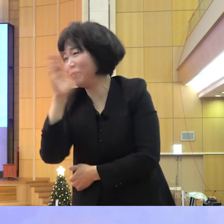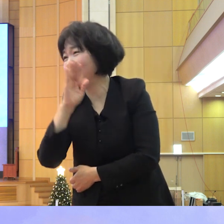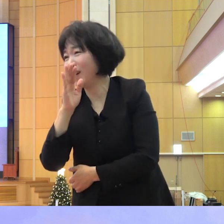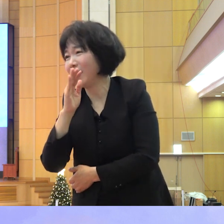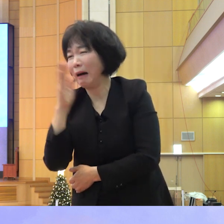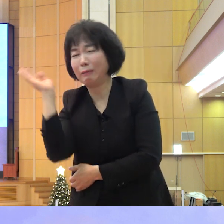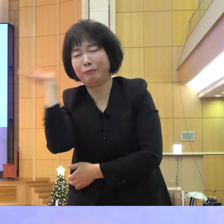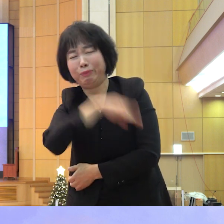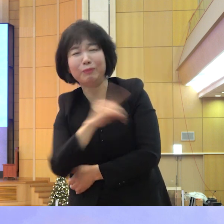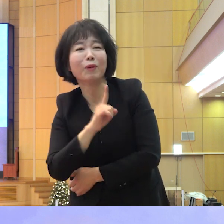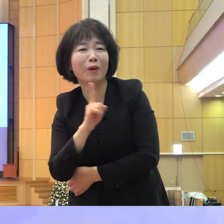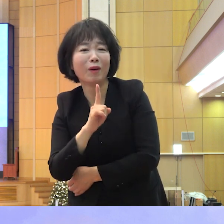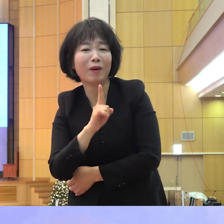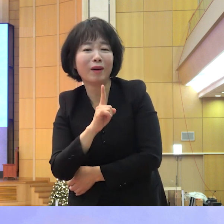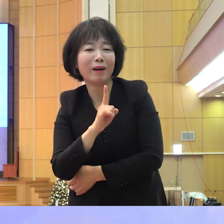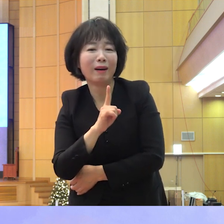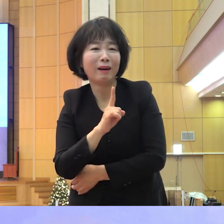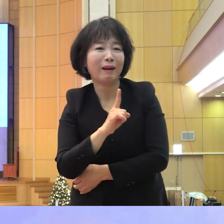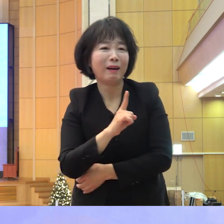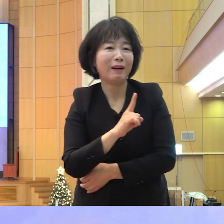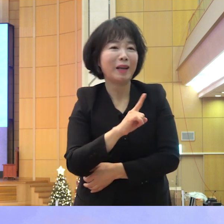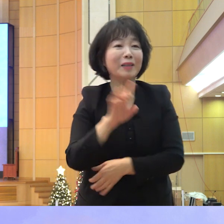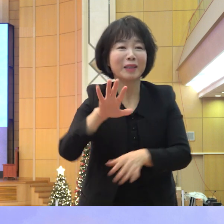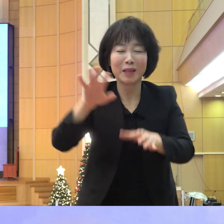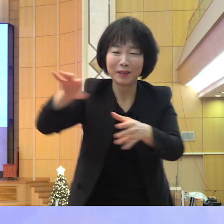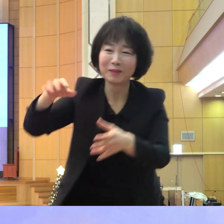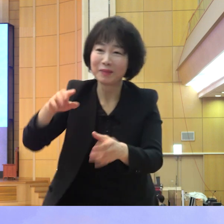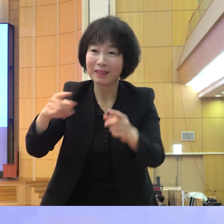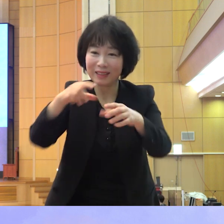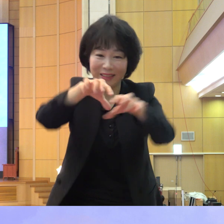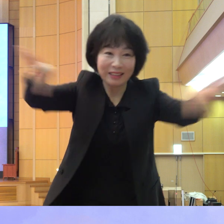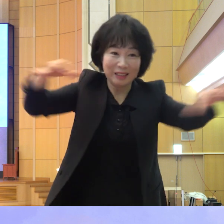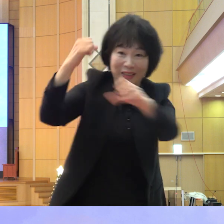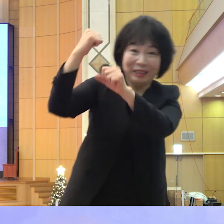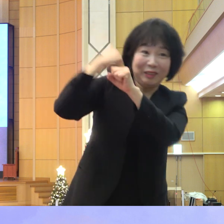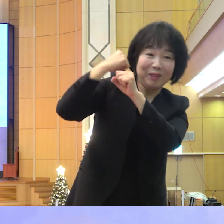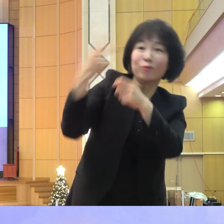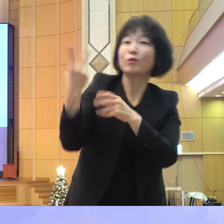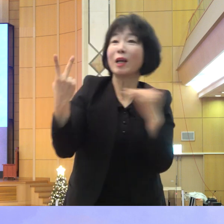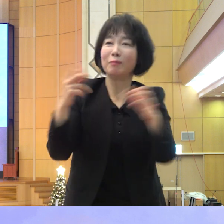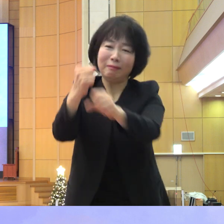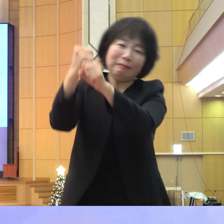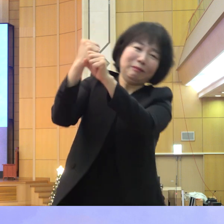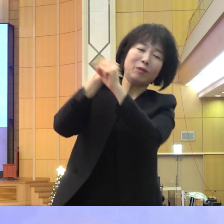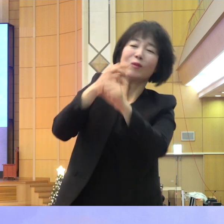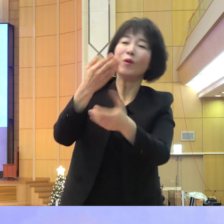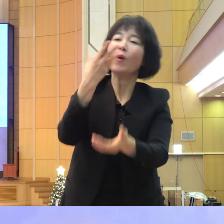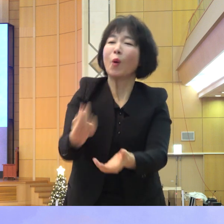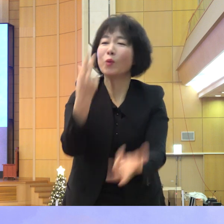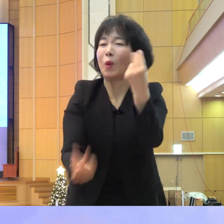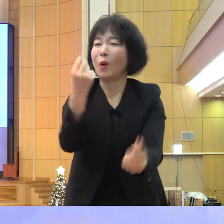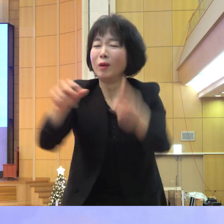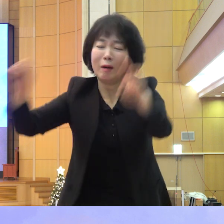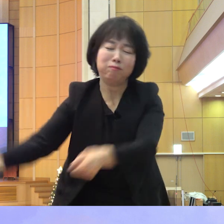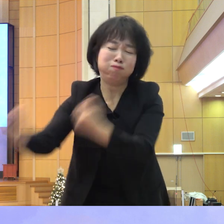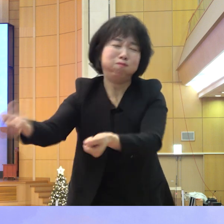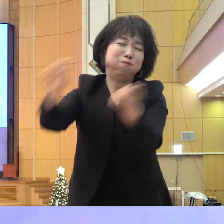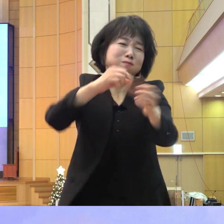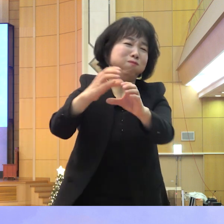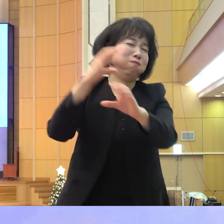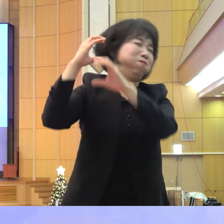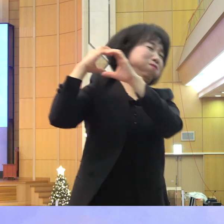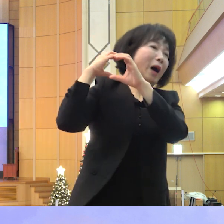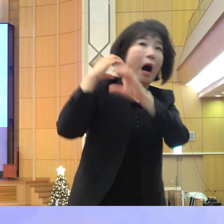당시는요, 그분들이 다니면서 똥퍼 그랬어요. 그러면 여 퍼주세요. 그러고 돈 얼마 주고 포고 그랬는데,